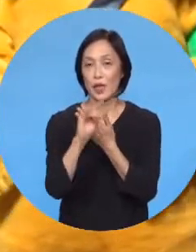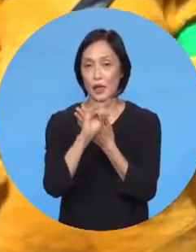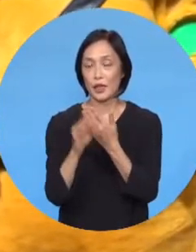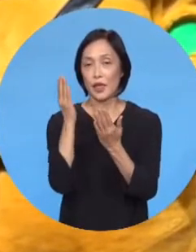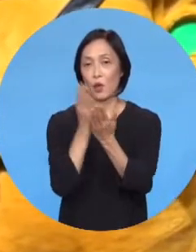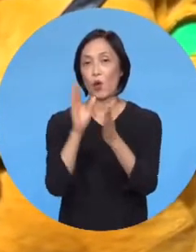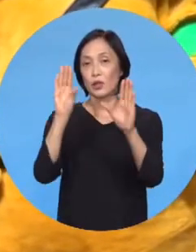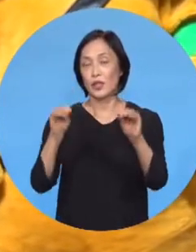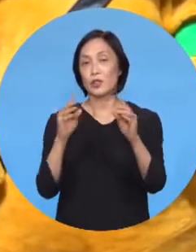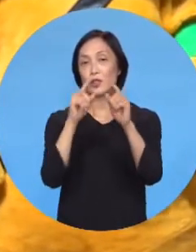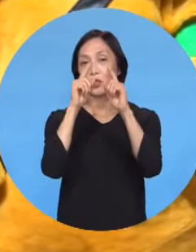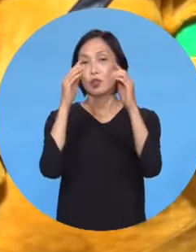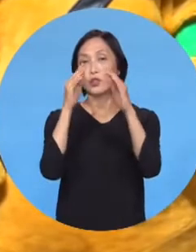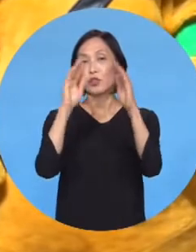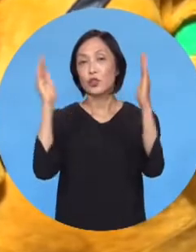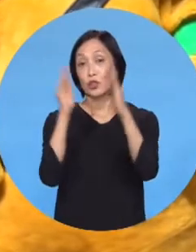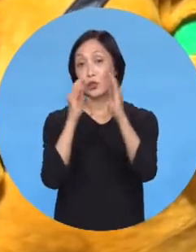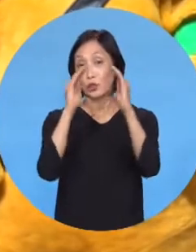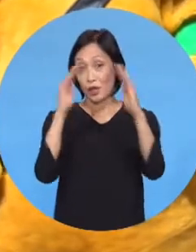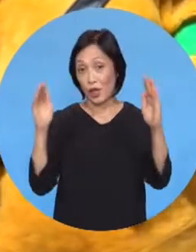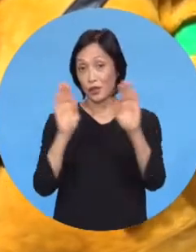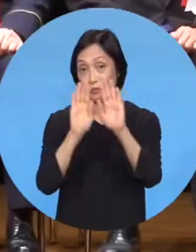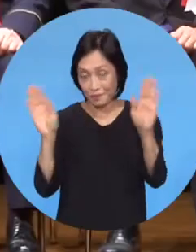が開かれました。